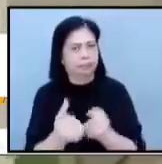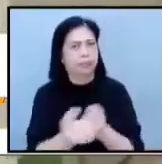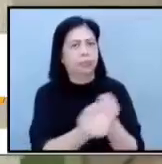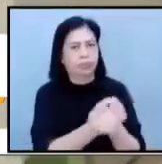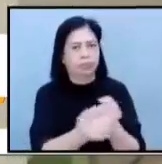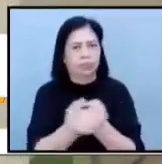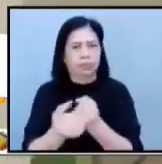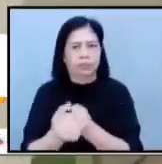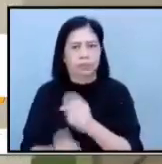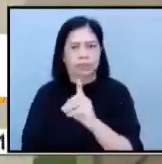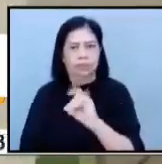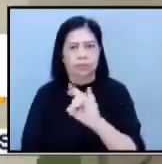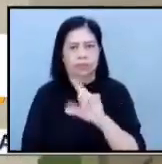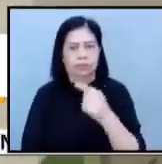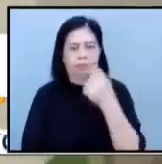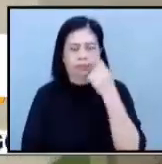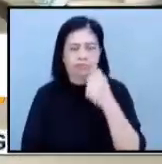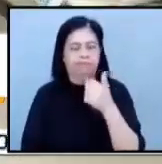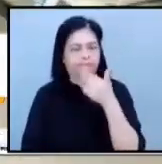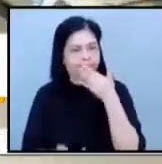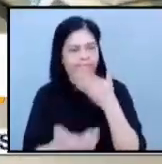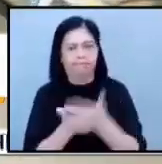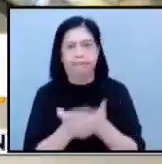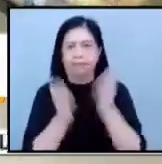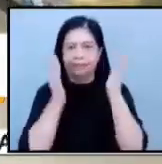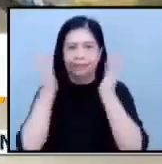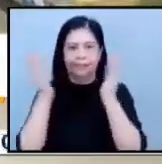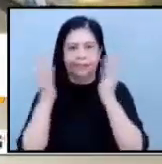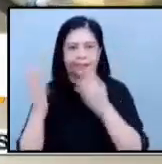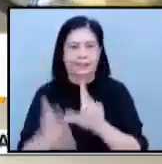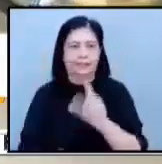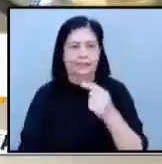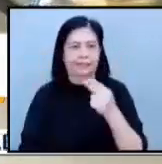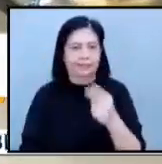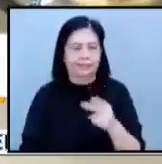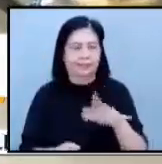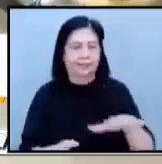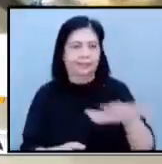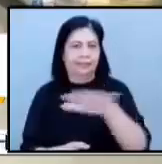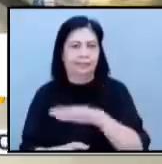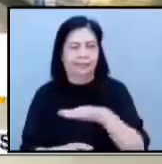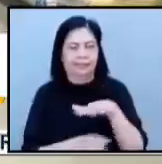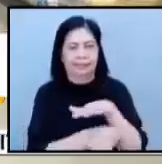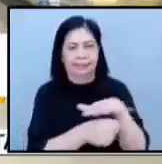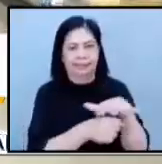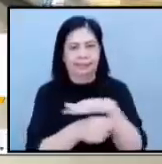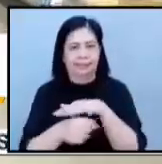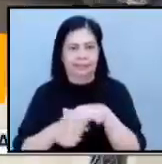DILG para sa mahusay na serbisyo ng mga LGU sa kanilang nasasakupan.